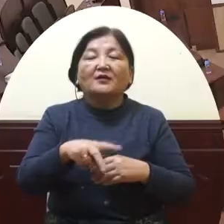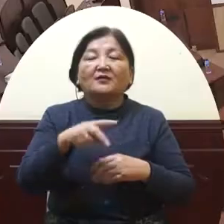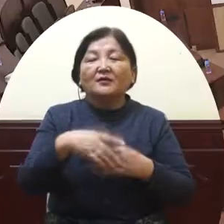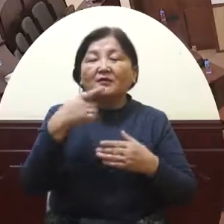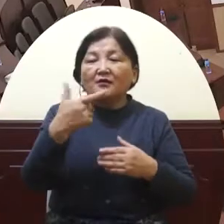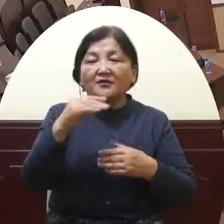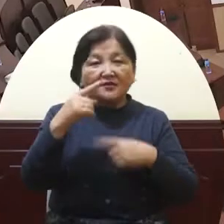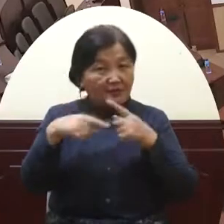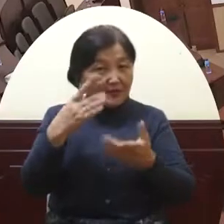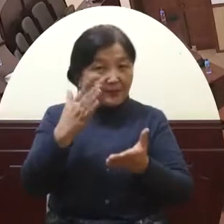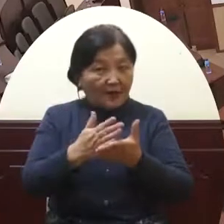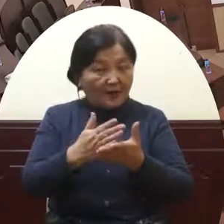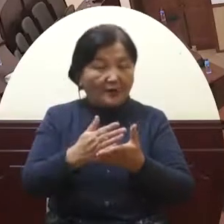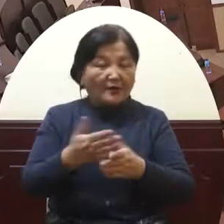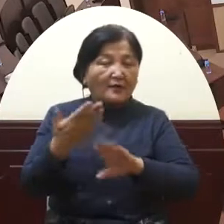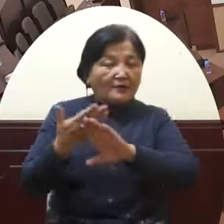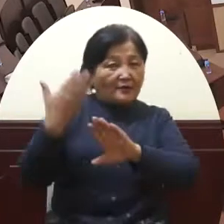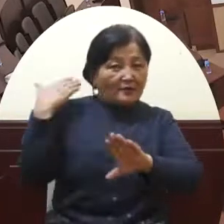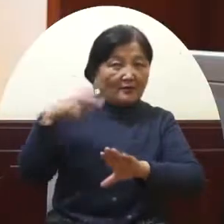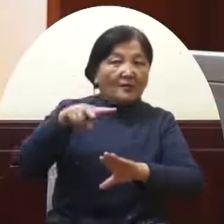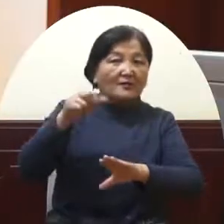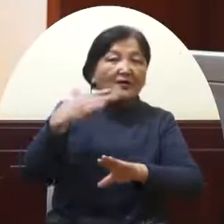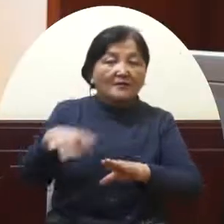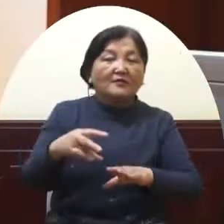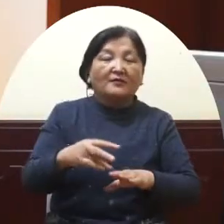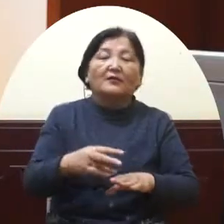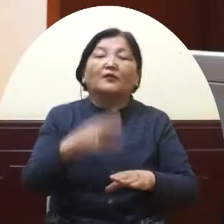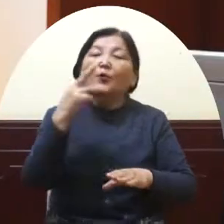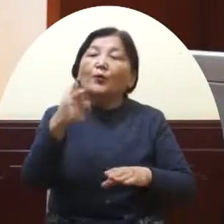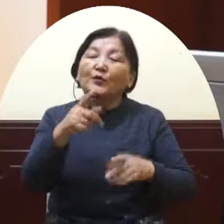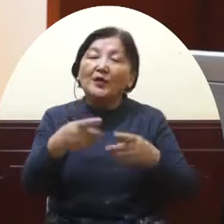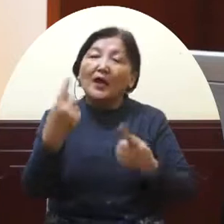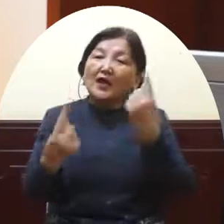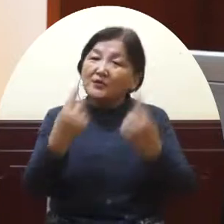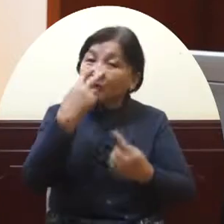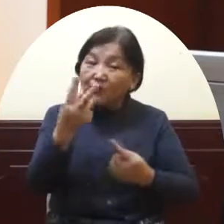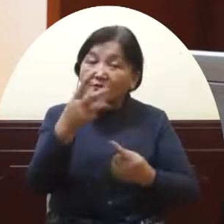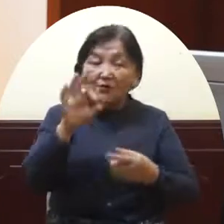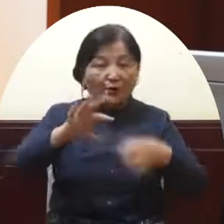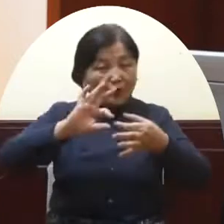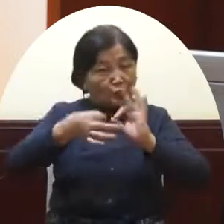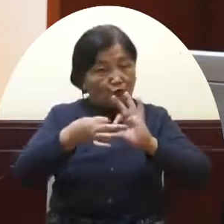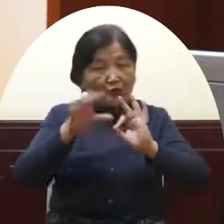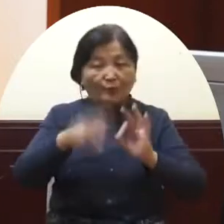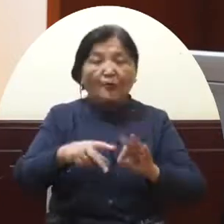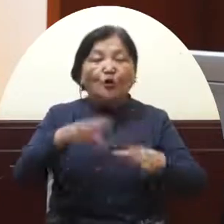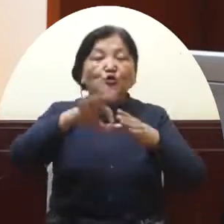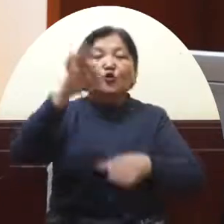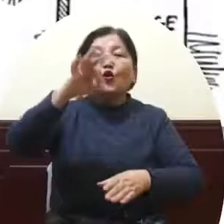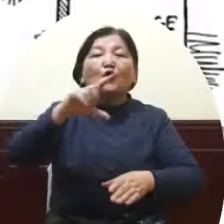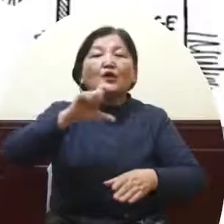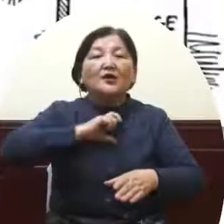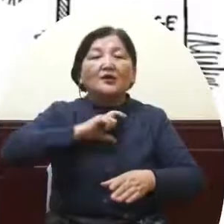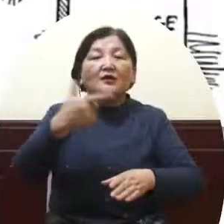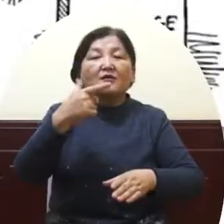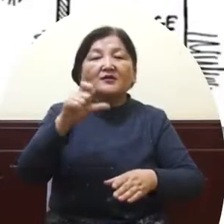бол эртний латин хэлний саналаа өгөх, сонгох эрх гэсэн утгатай ийм үг байгаа.